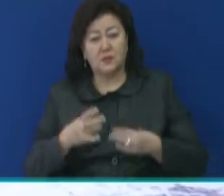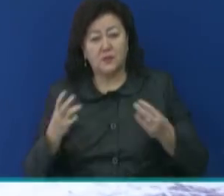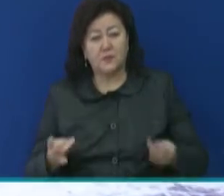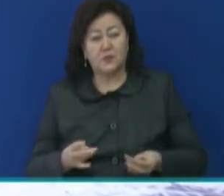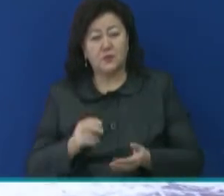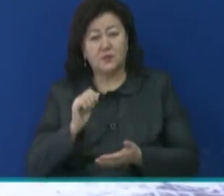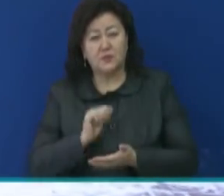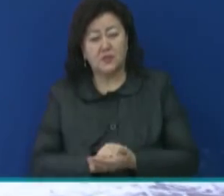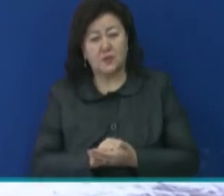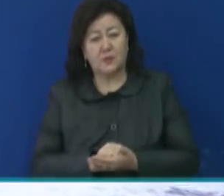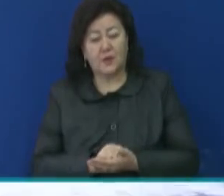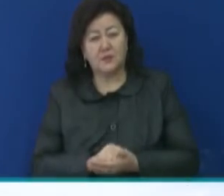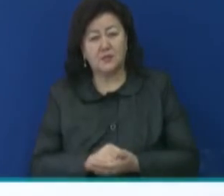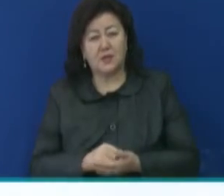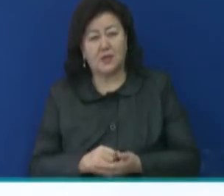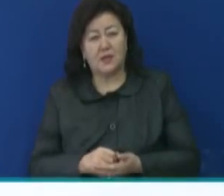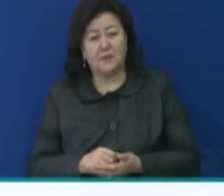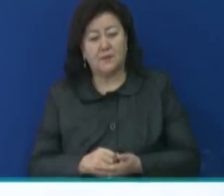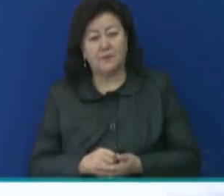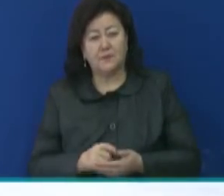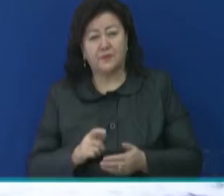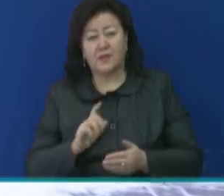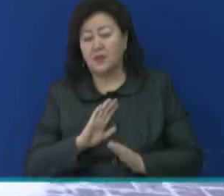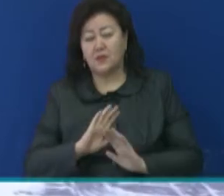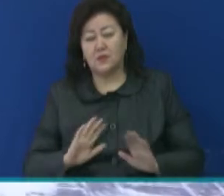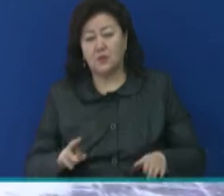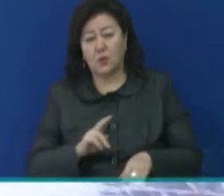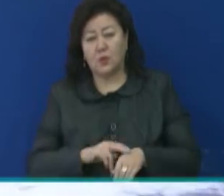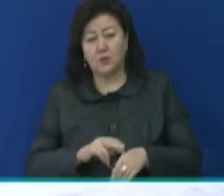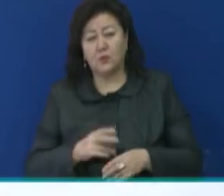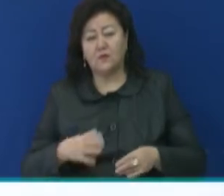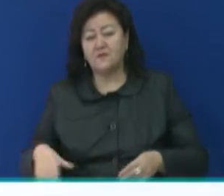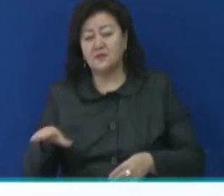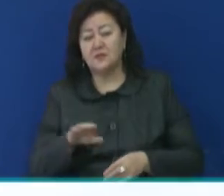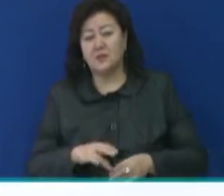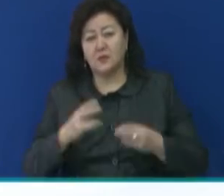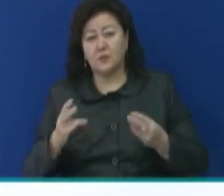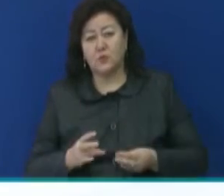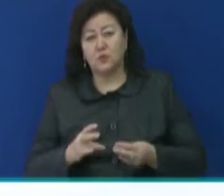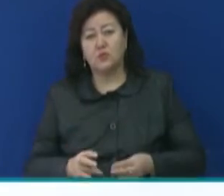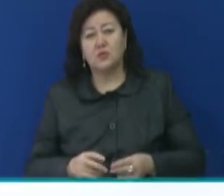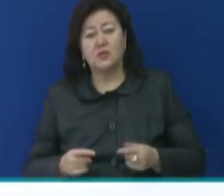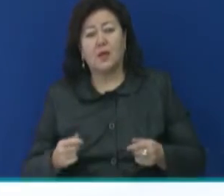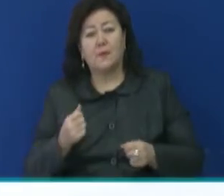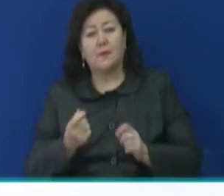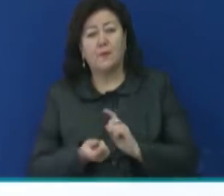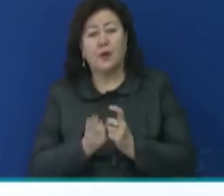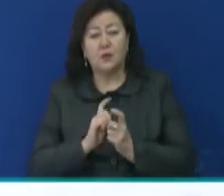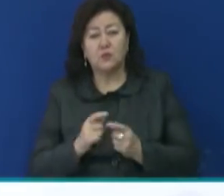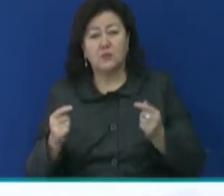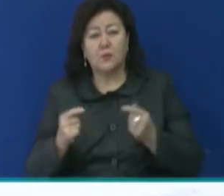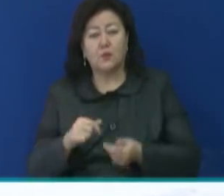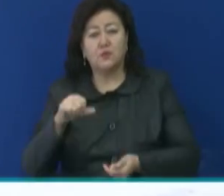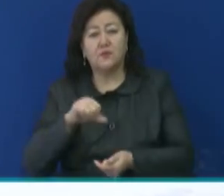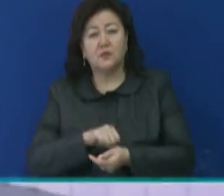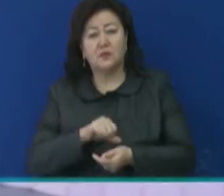участковая полиция должна заниматься этим не только они но и все должны бороться с проблемой употребления психотропных веществ так как у нас должно